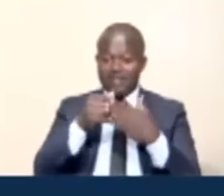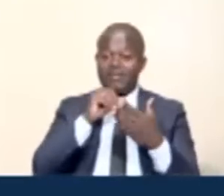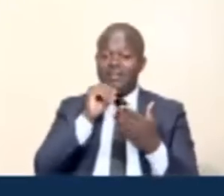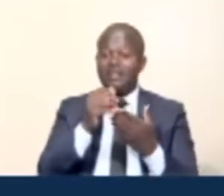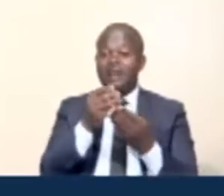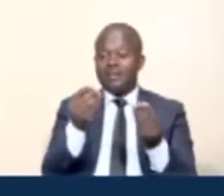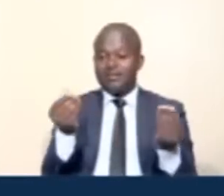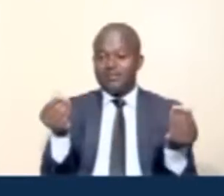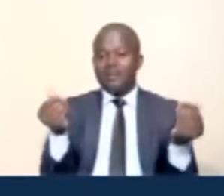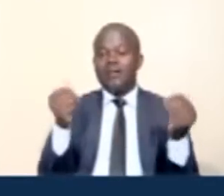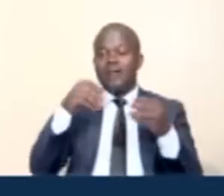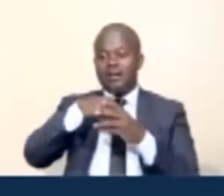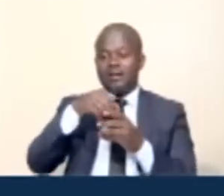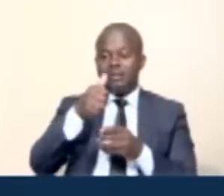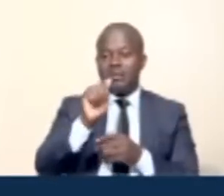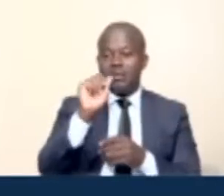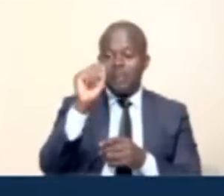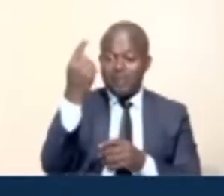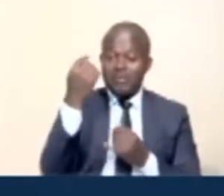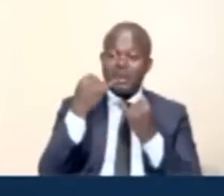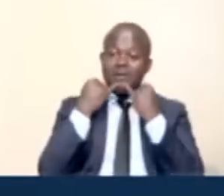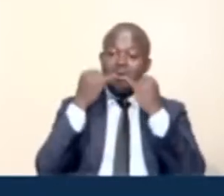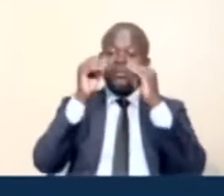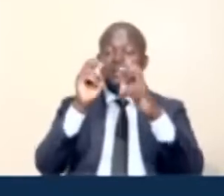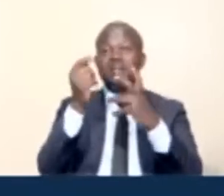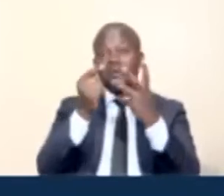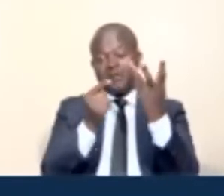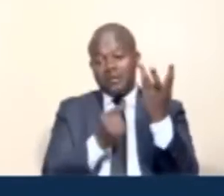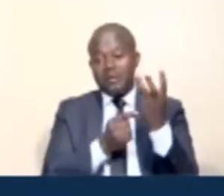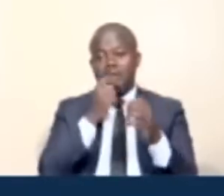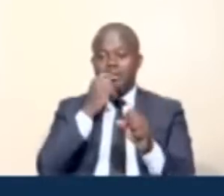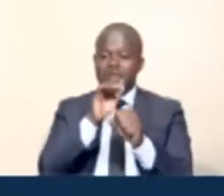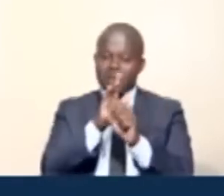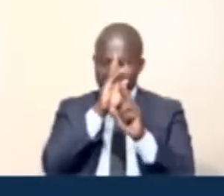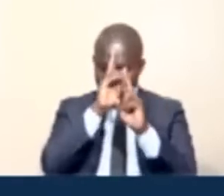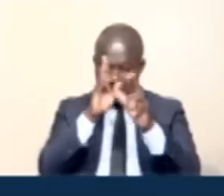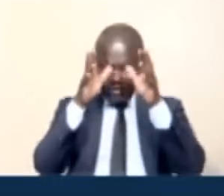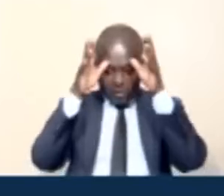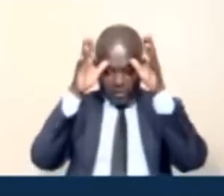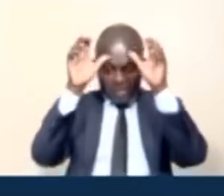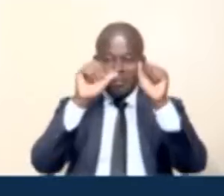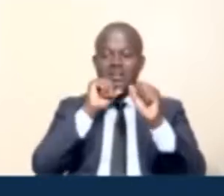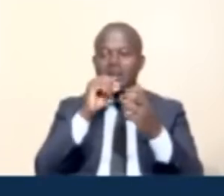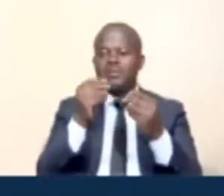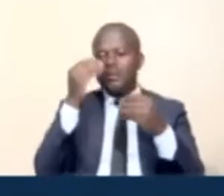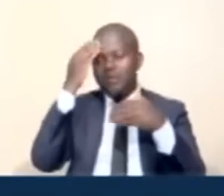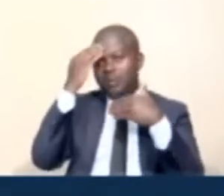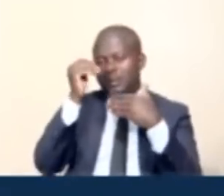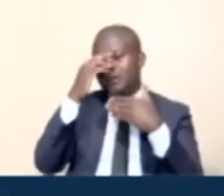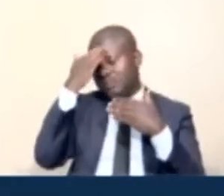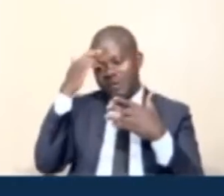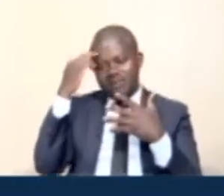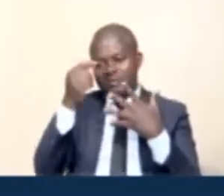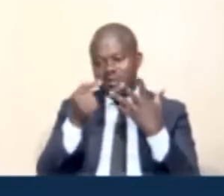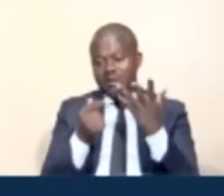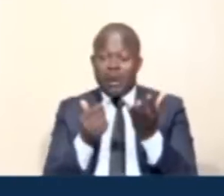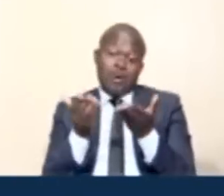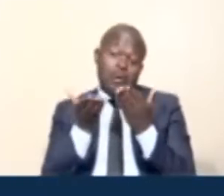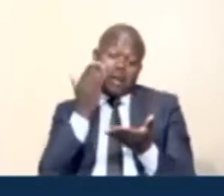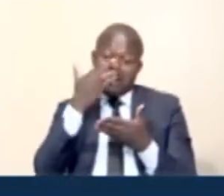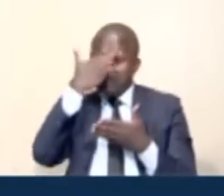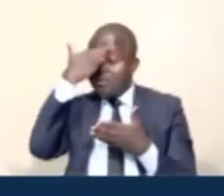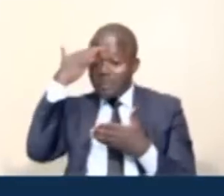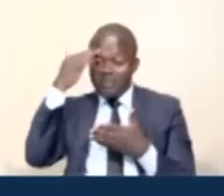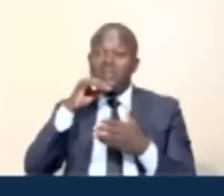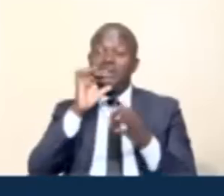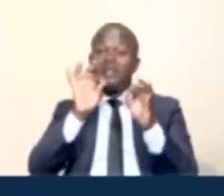kitaratungana ari mu ba mbere ajya kubwira ati ibyo twari twabasezeranyije nyakubahwa perezida wa Repubulika ntibyatunganye kubera impamvu izi n'izi. Wenda hari igihe impamvu biba